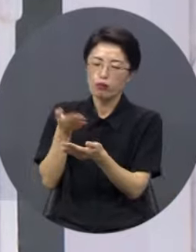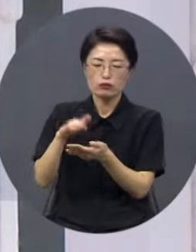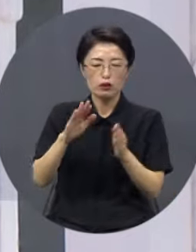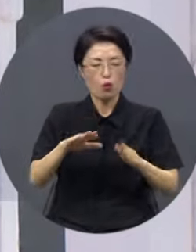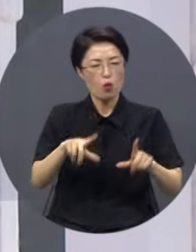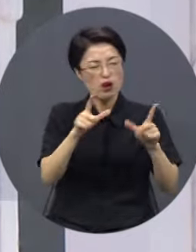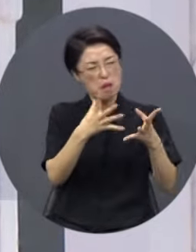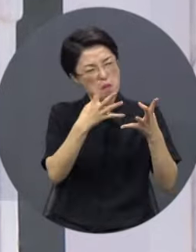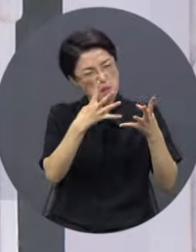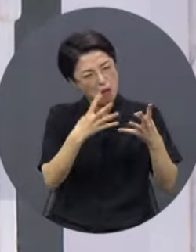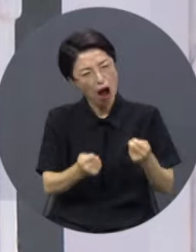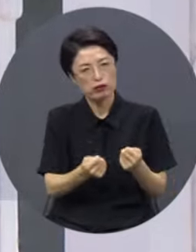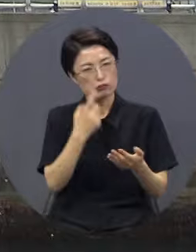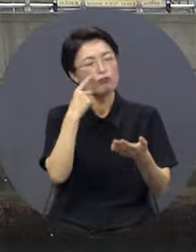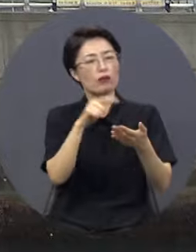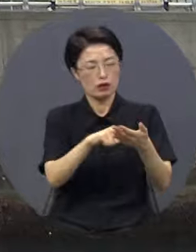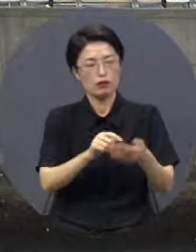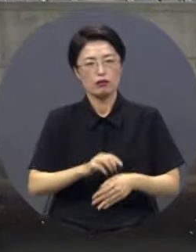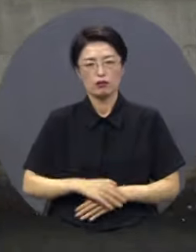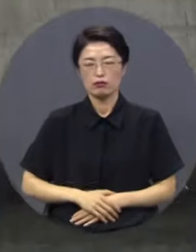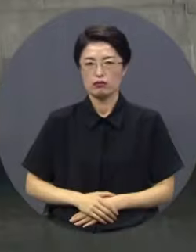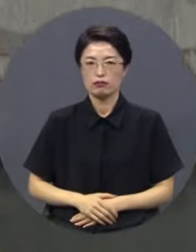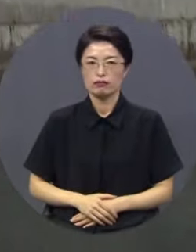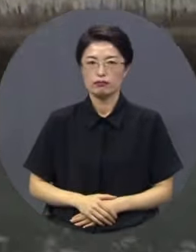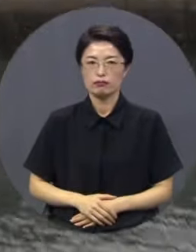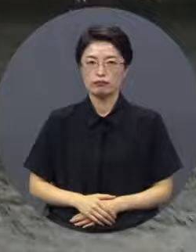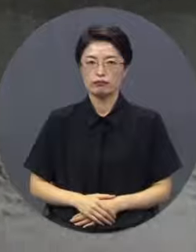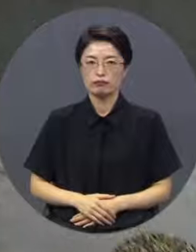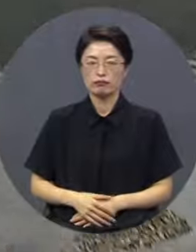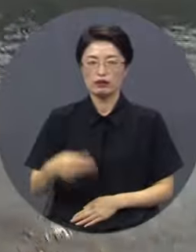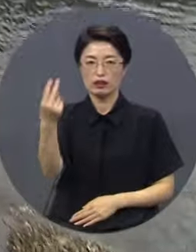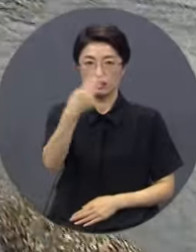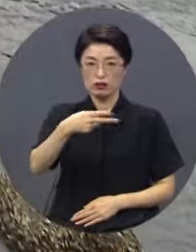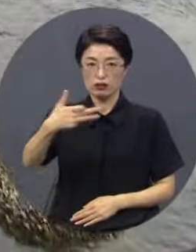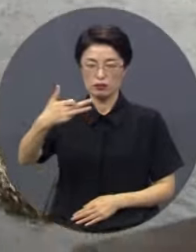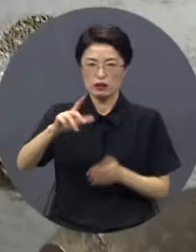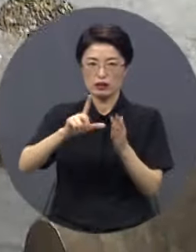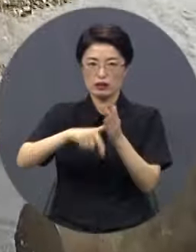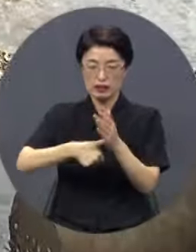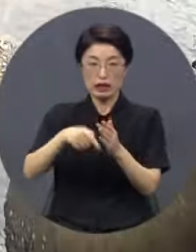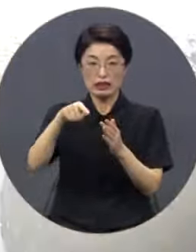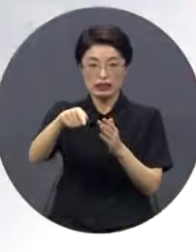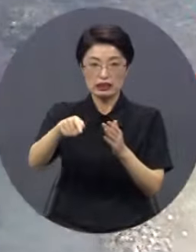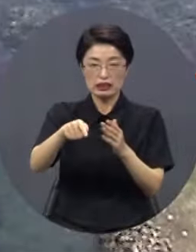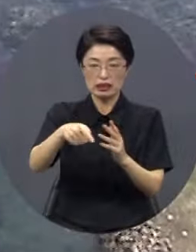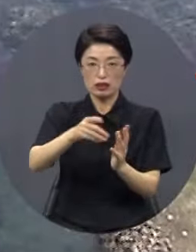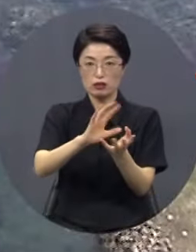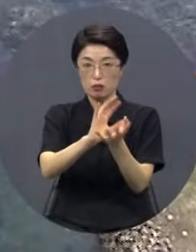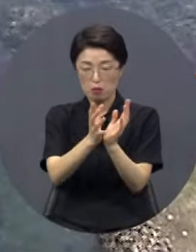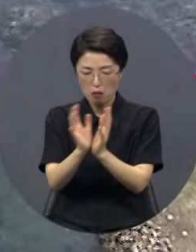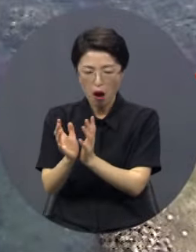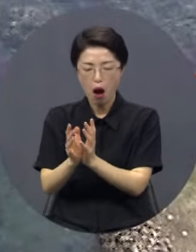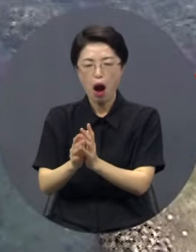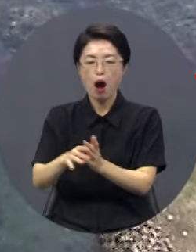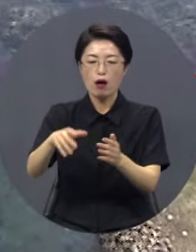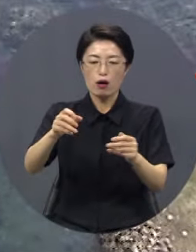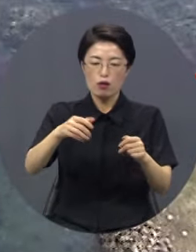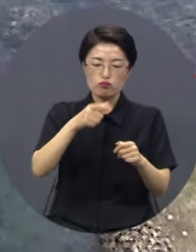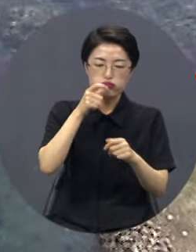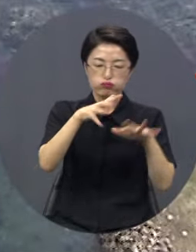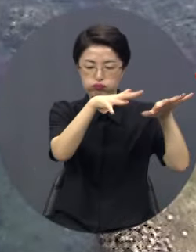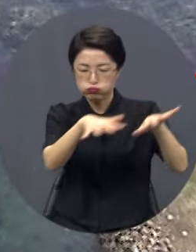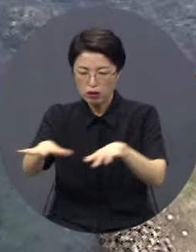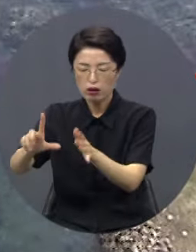쪽에 많이 어 2018년에는 큰 수지 맨드라미가 썰물 때 간혹 보이긴 했지만